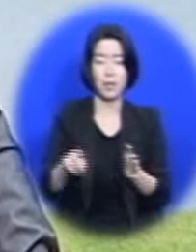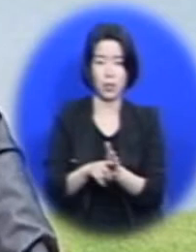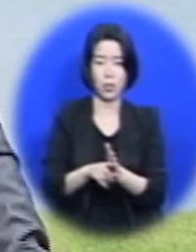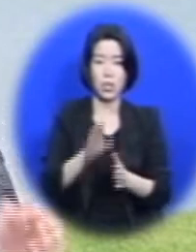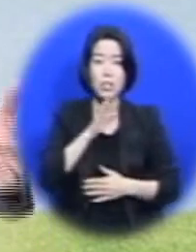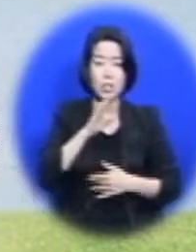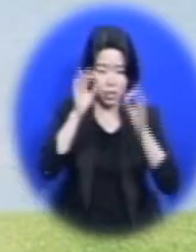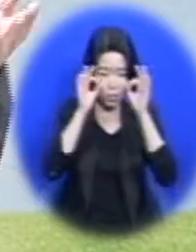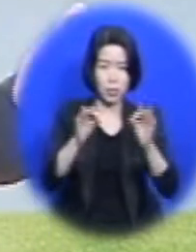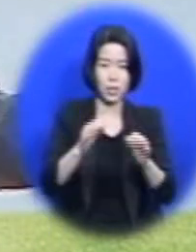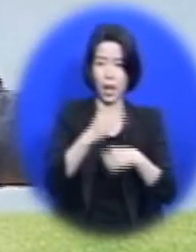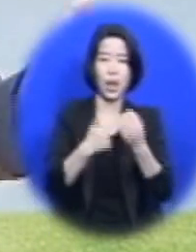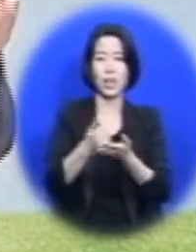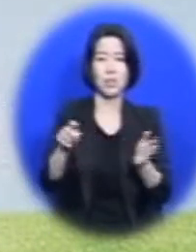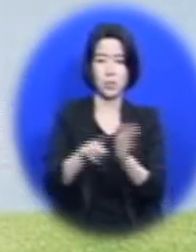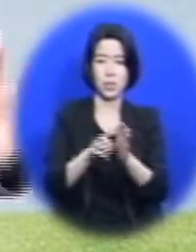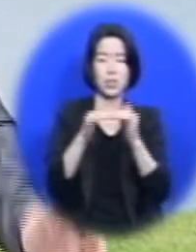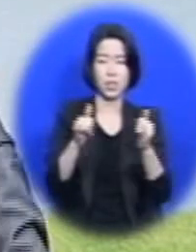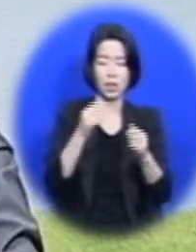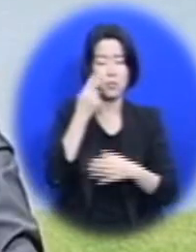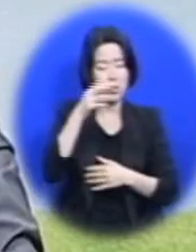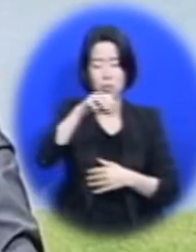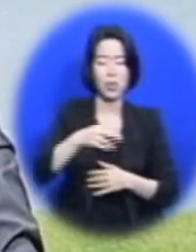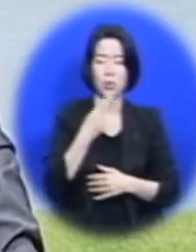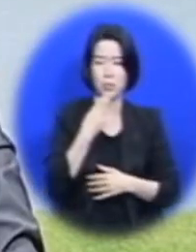실제로는 보니까 하나님 믿는 사람들이 미국에도 없어요.